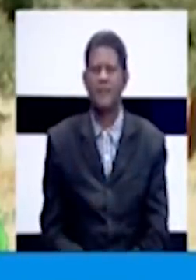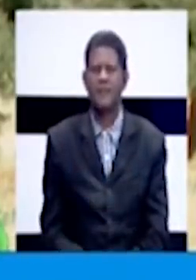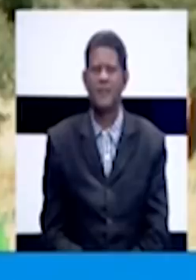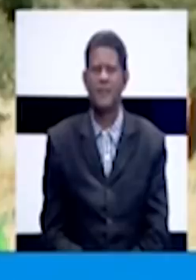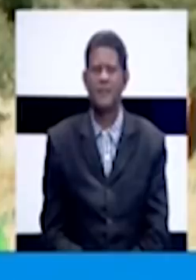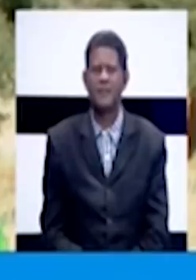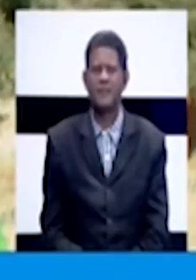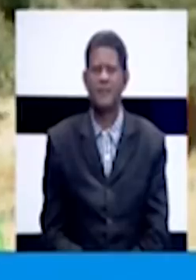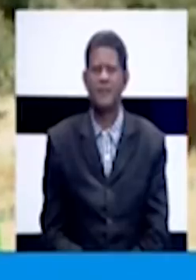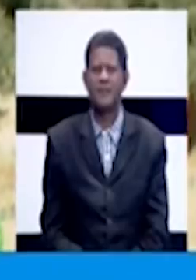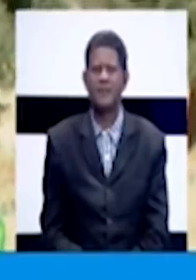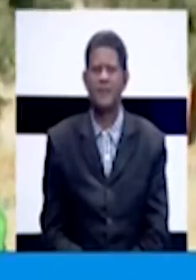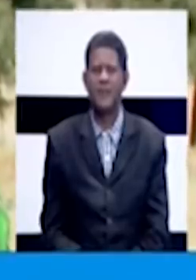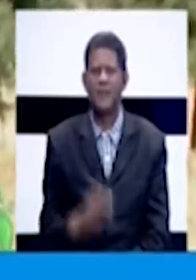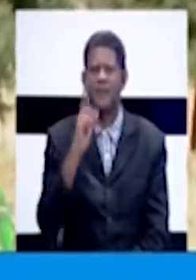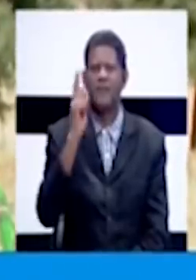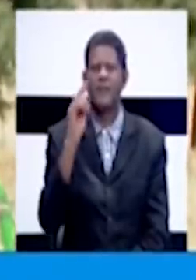እኒኻዶ ፈንገል